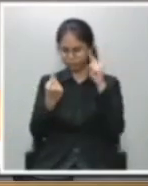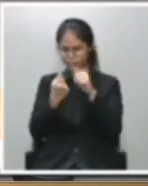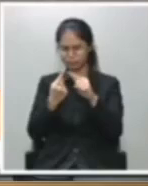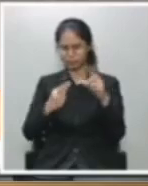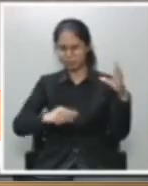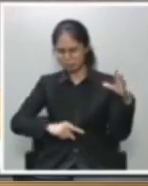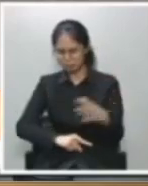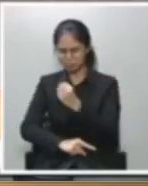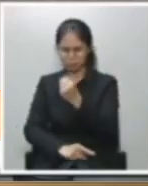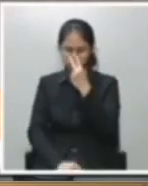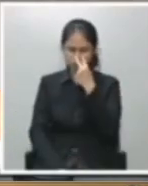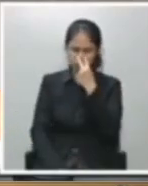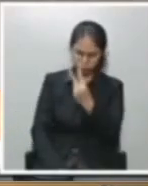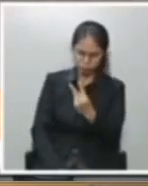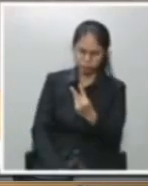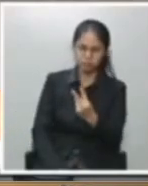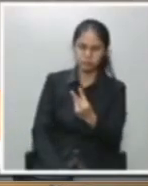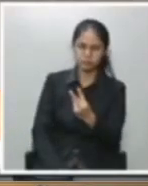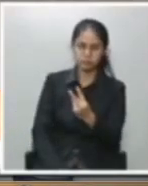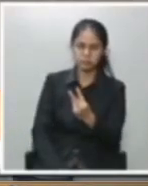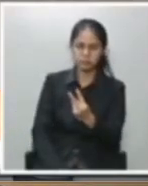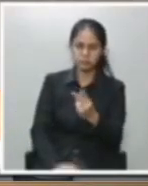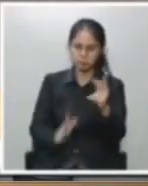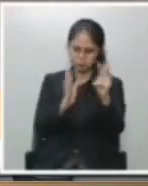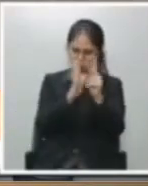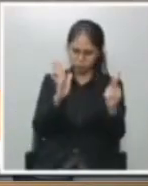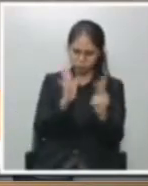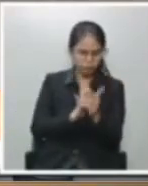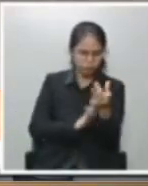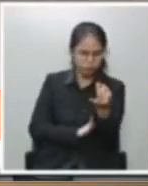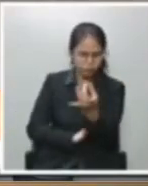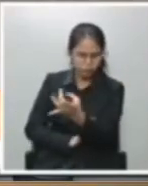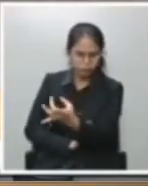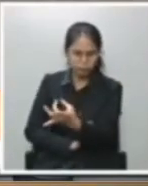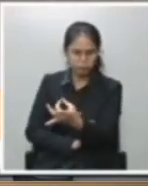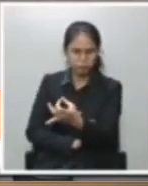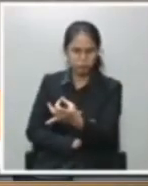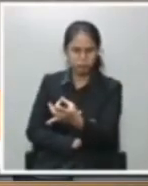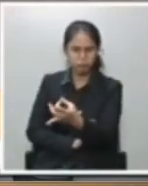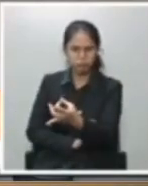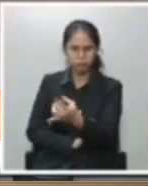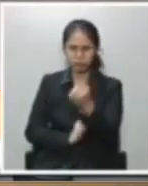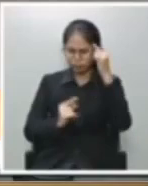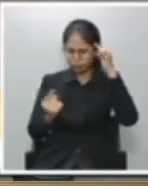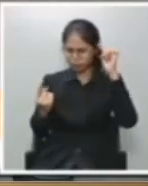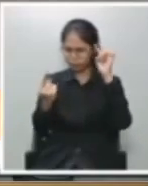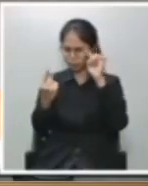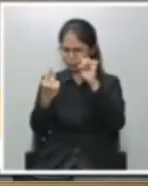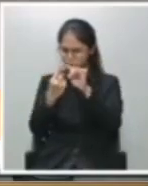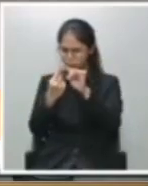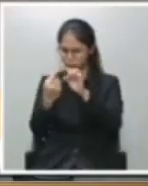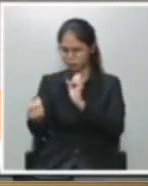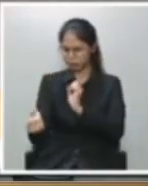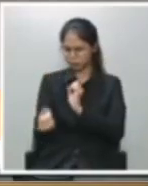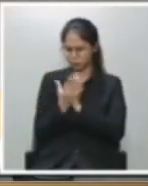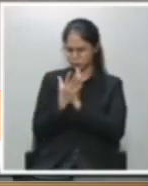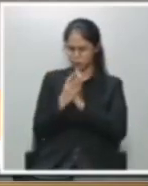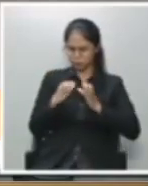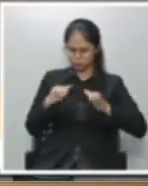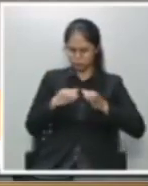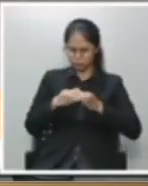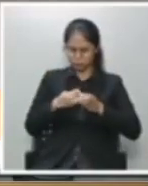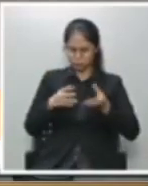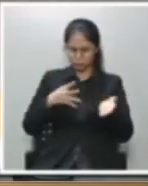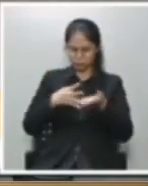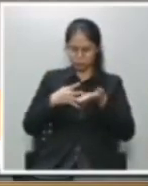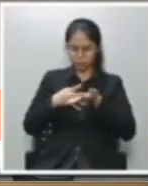ต้องดูว่ามีกฎหมายฉบับใดที่พยายามจะทำลายชนชั้นกลางเราต้อง